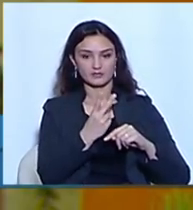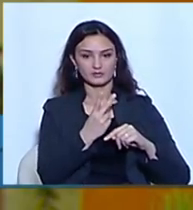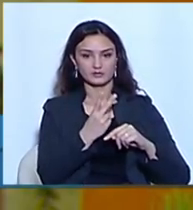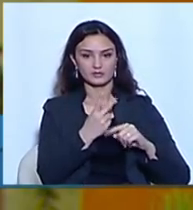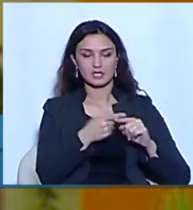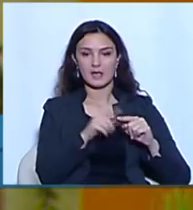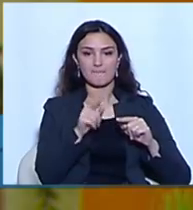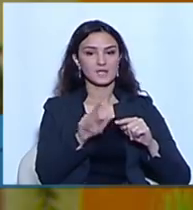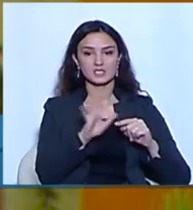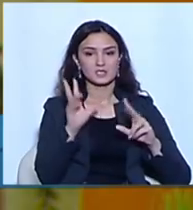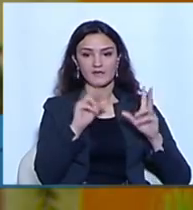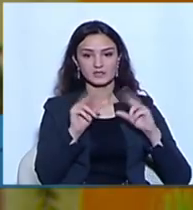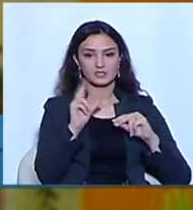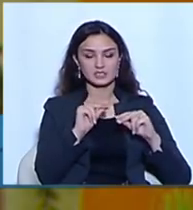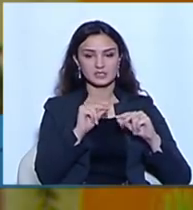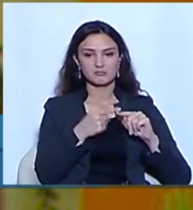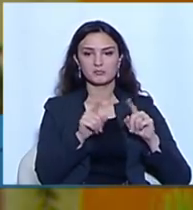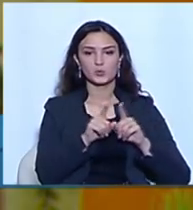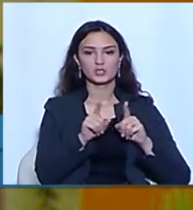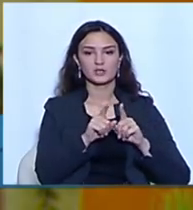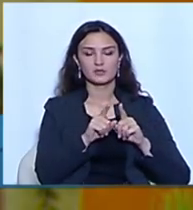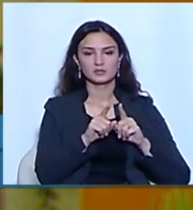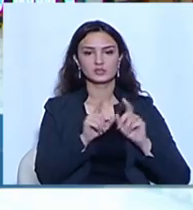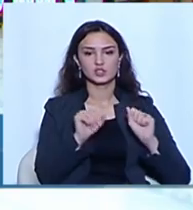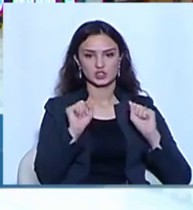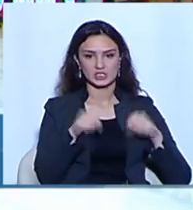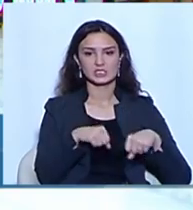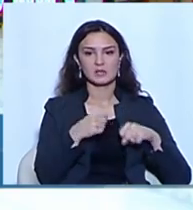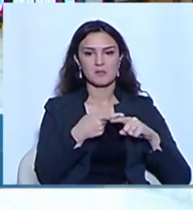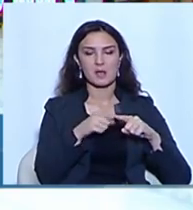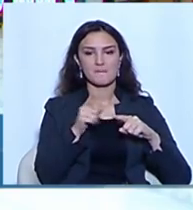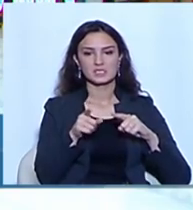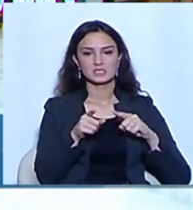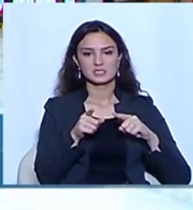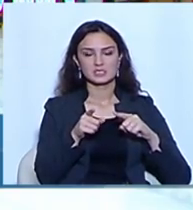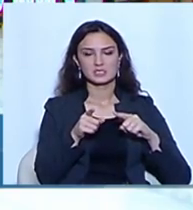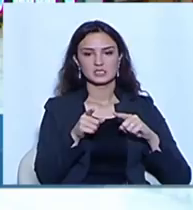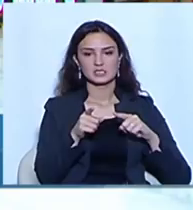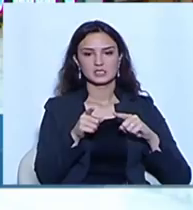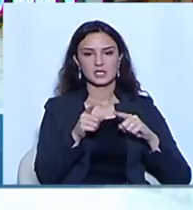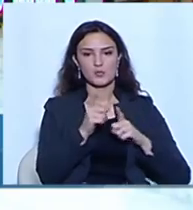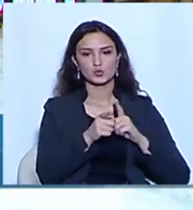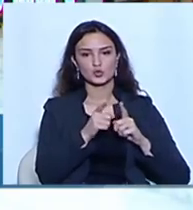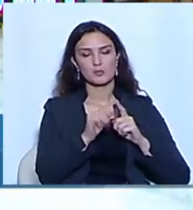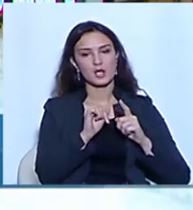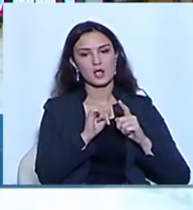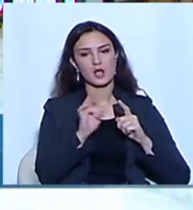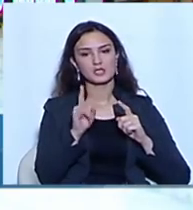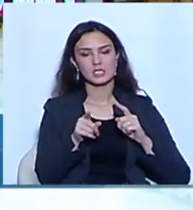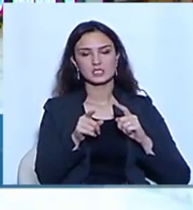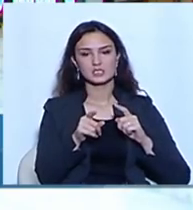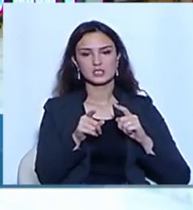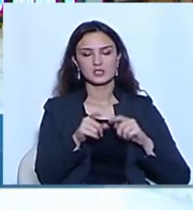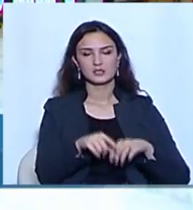აი ამას არ გავითვალისწინებთ მიუხედავად ამისა, შეიძლება ამ ხარვეზის გადაფარვა როდისმე, თუ ეს არის